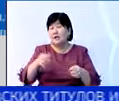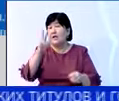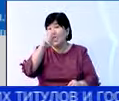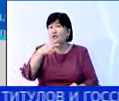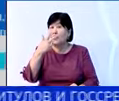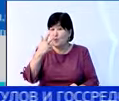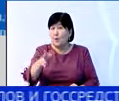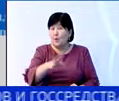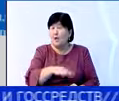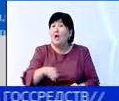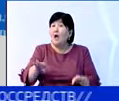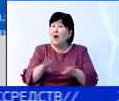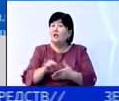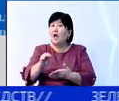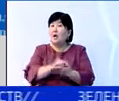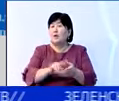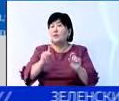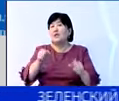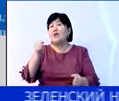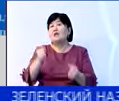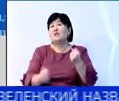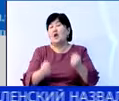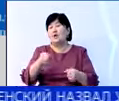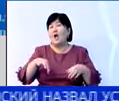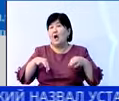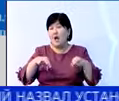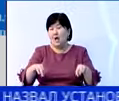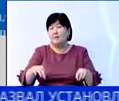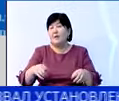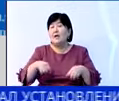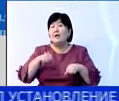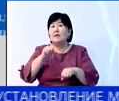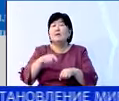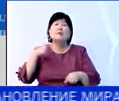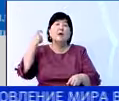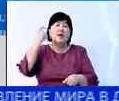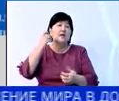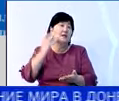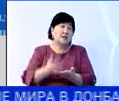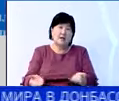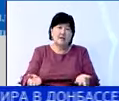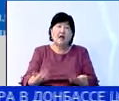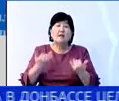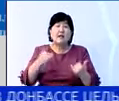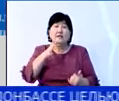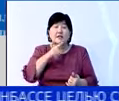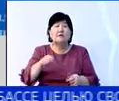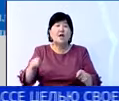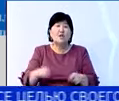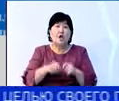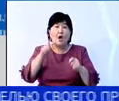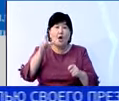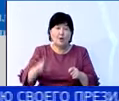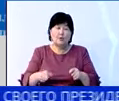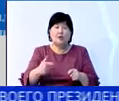3 года. Однако повторно сел за руль автомашины в состоянии алкогольного опьянения. В настоящее время нарушитель